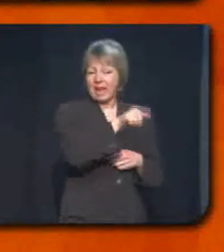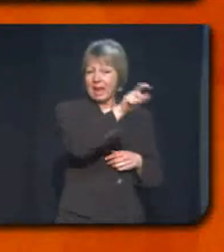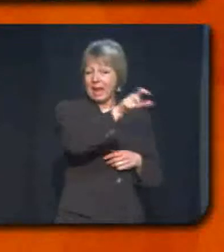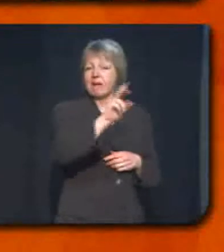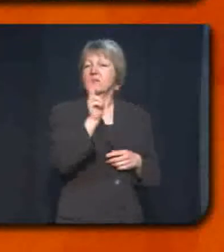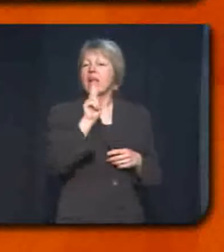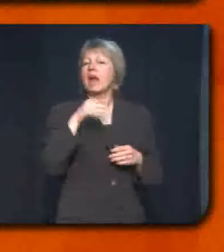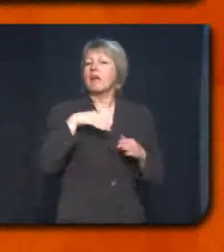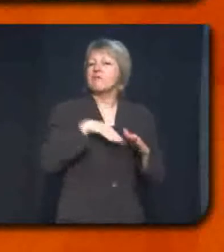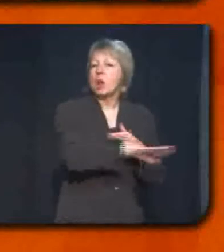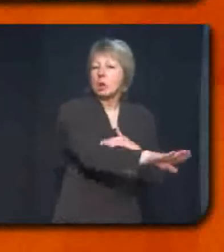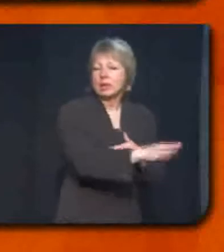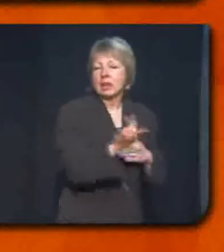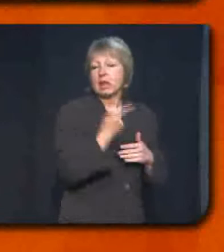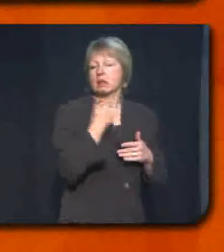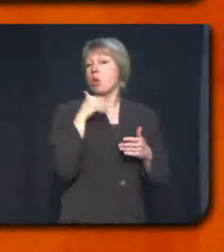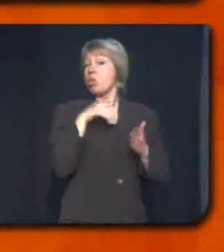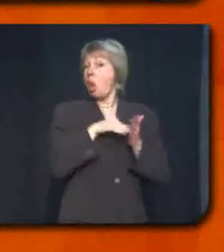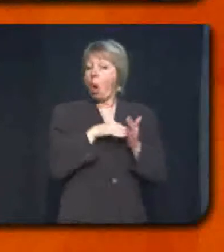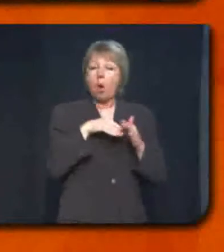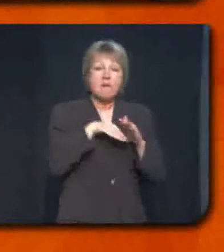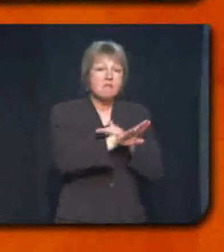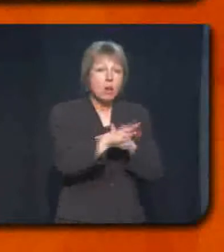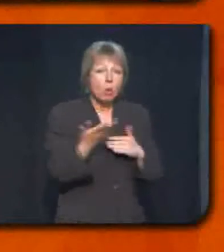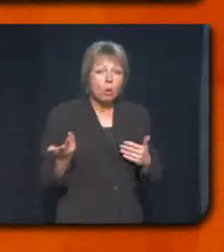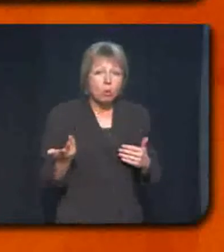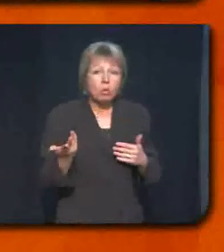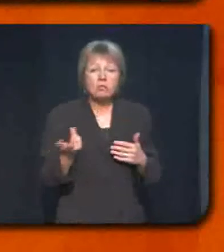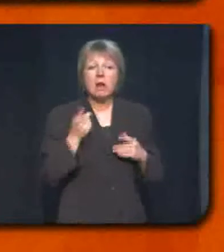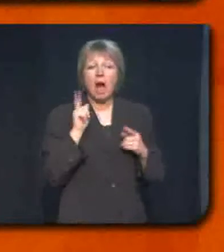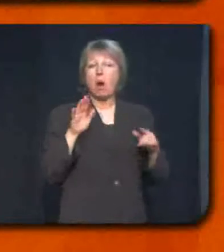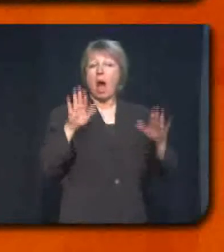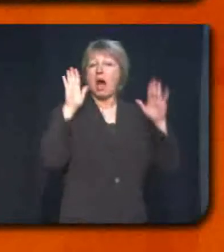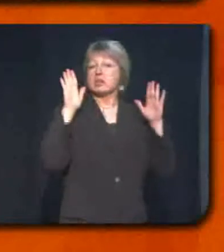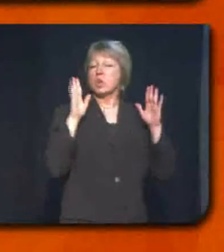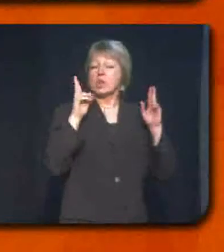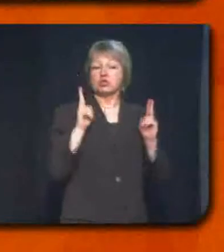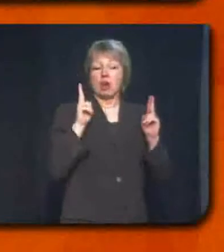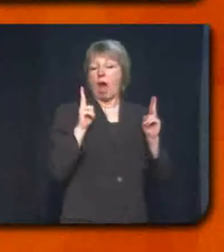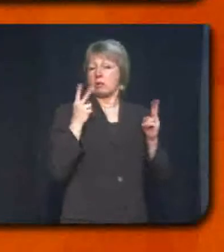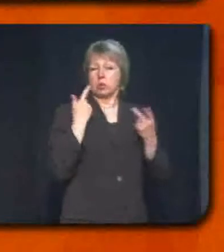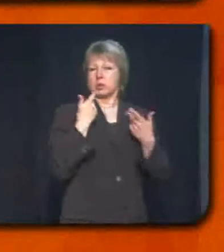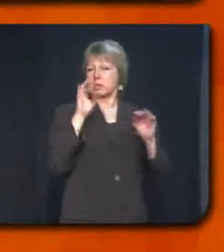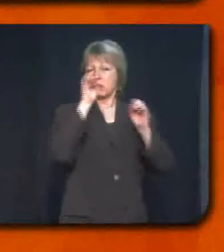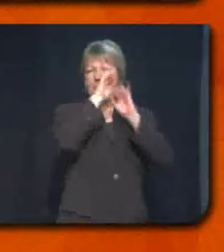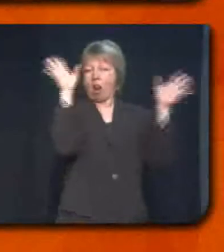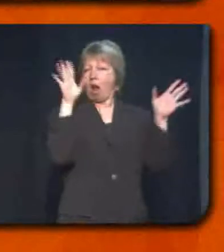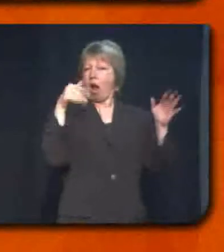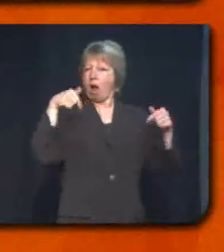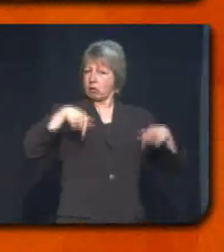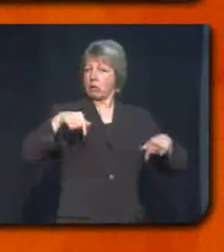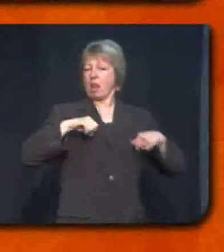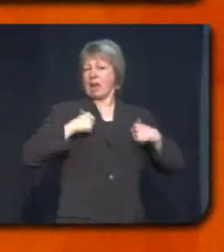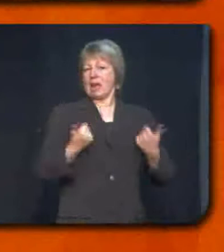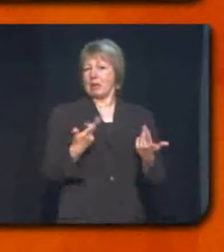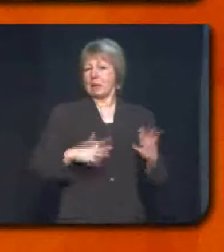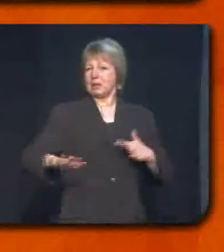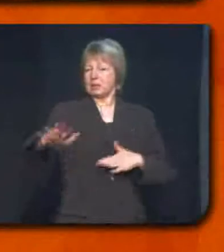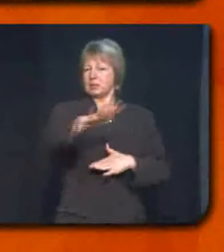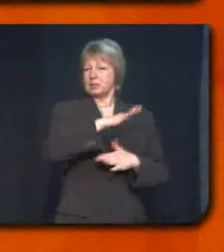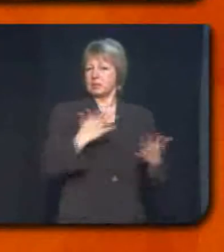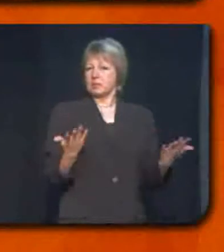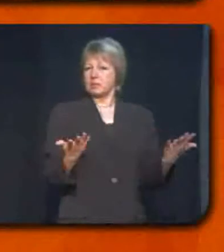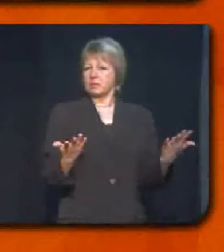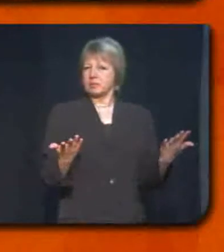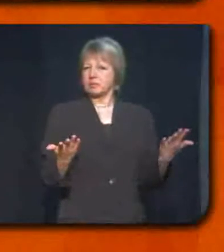geflüchtete sind die immer noch auf der Flucht sind die ungeklärten Asylstatus hier haben der Asylpolitik ist heute